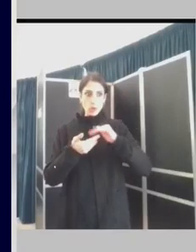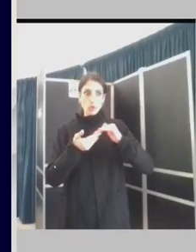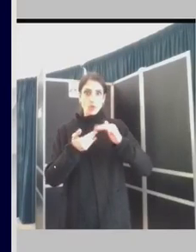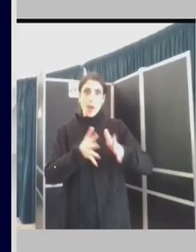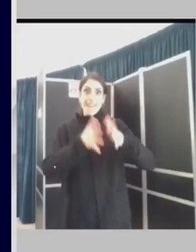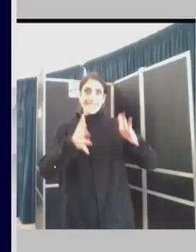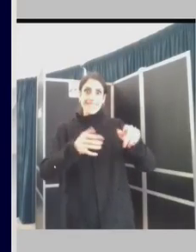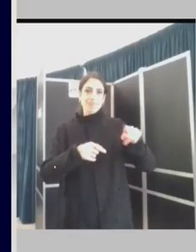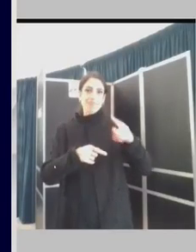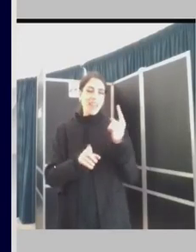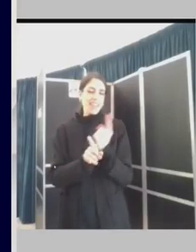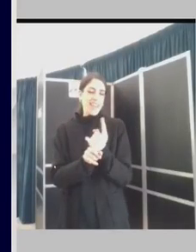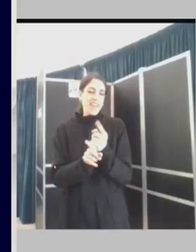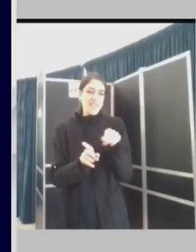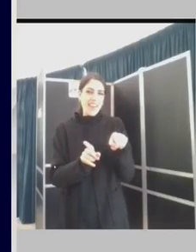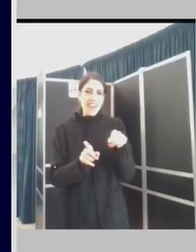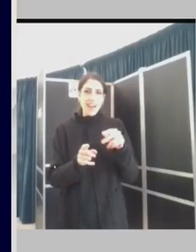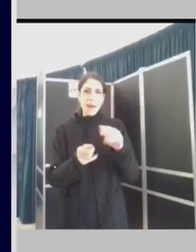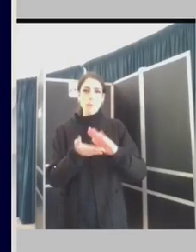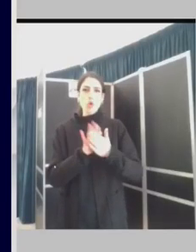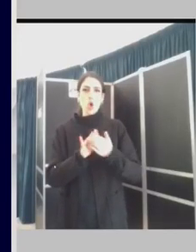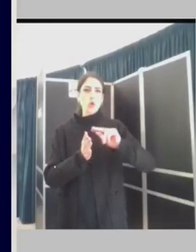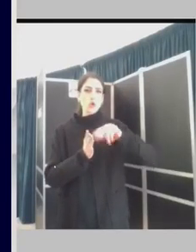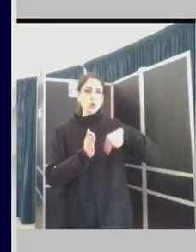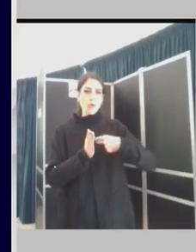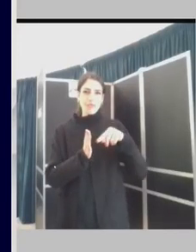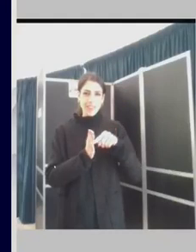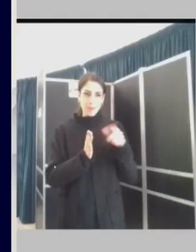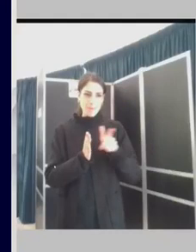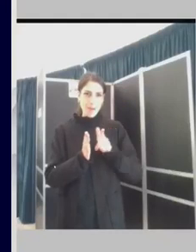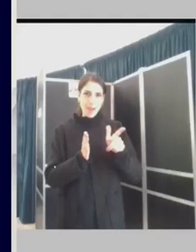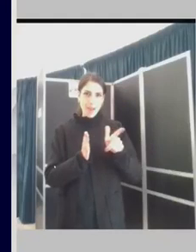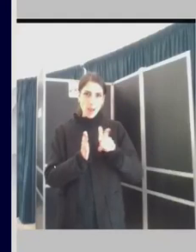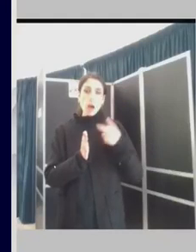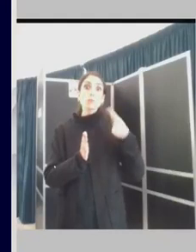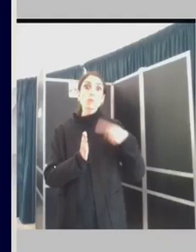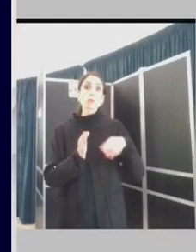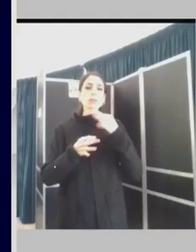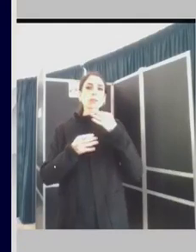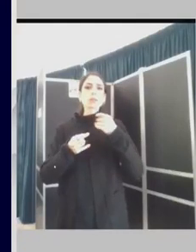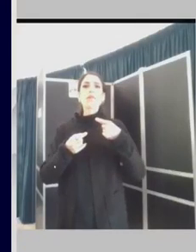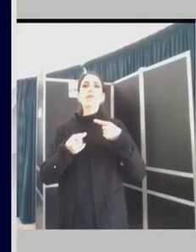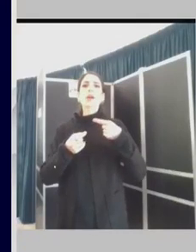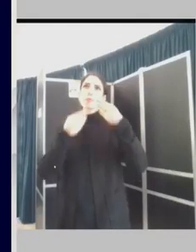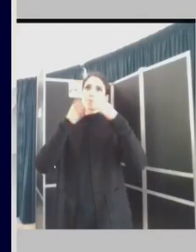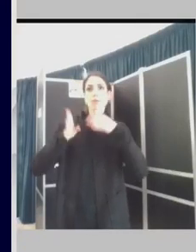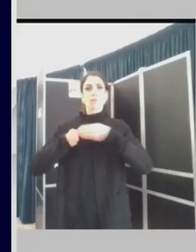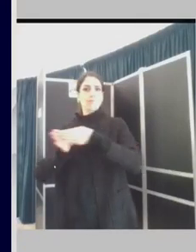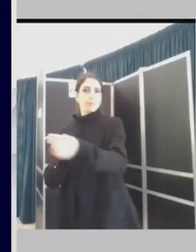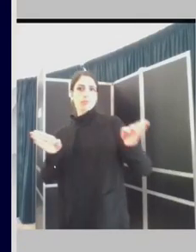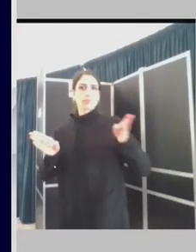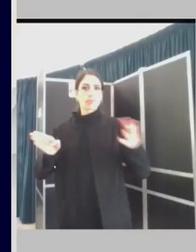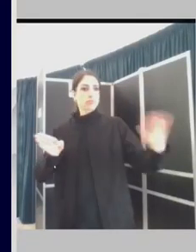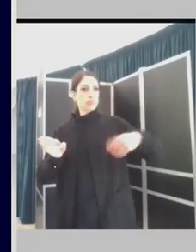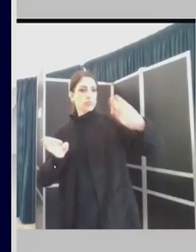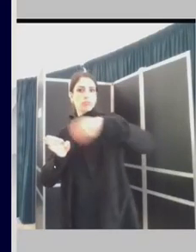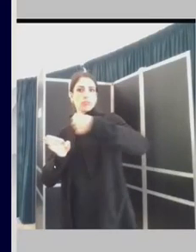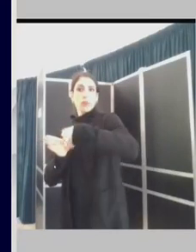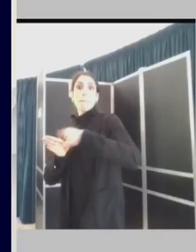anche con tutti gli altri, affinché questi elementi, queste tematiche possano raggiungere più studenti